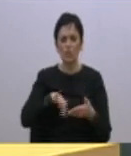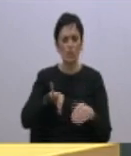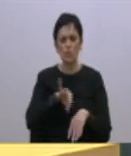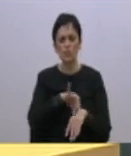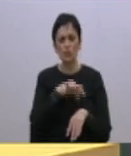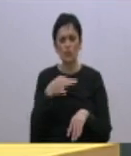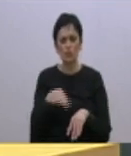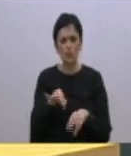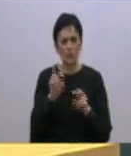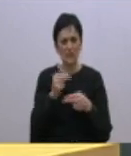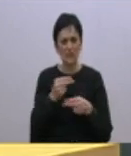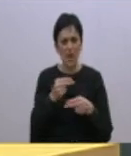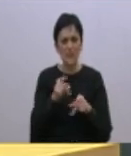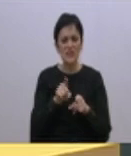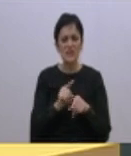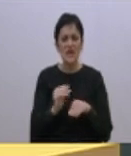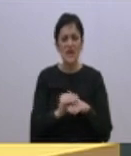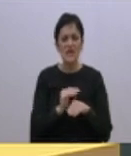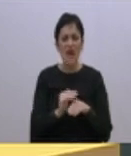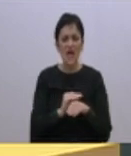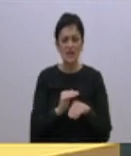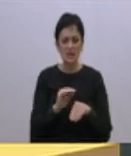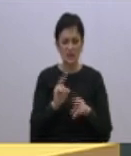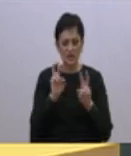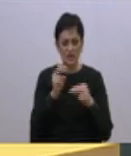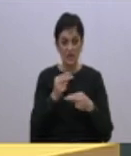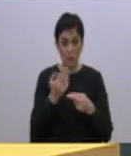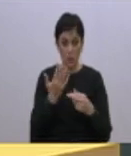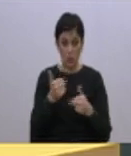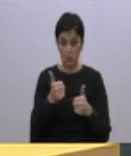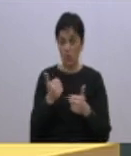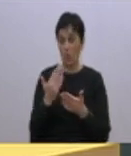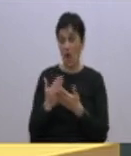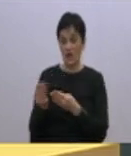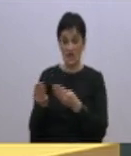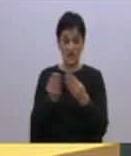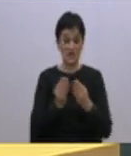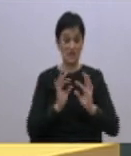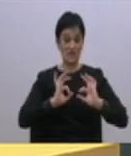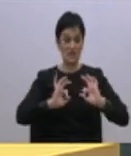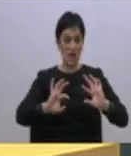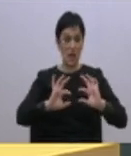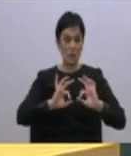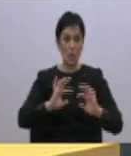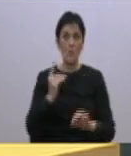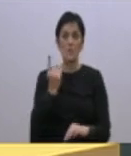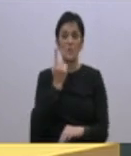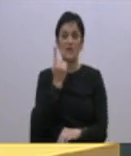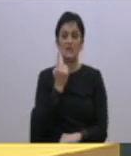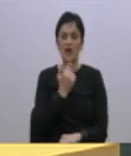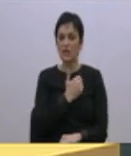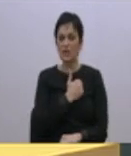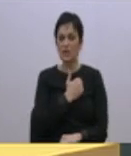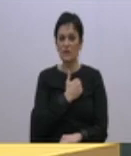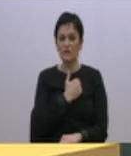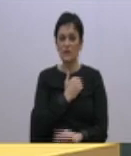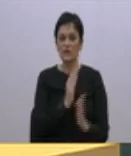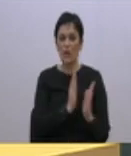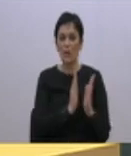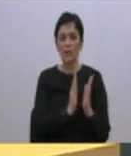ისეთ კეთილშობილურ თემას როგორც არის წარმოჩენილი და წარმოდგენილი პირველი რომ გვინდა რაღაცა